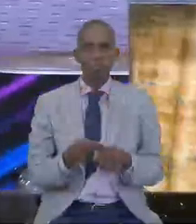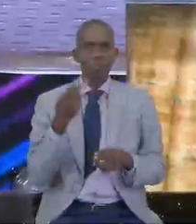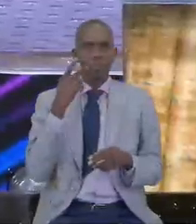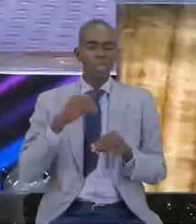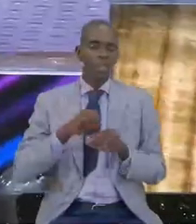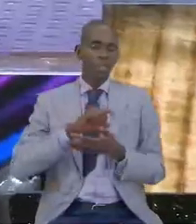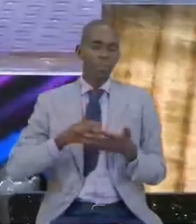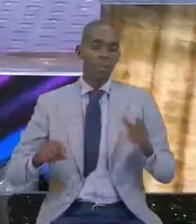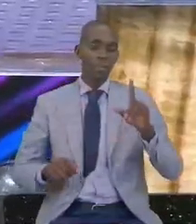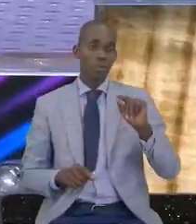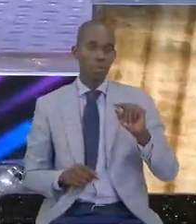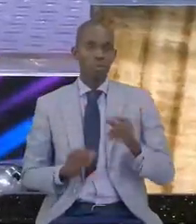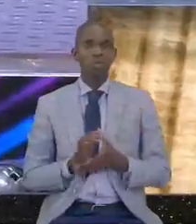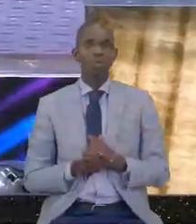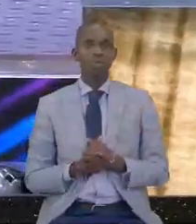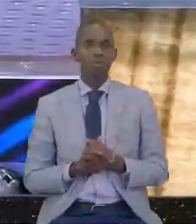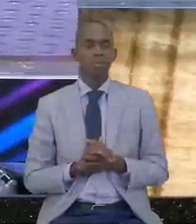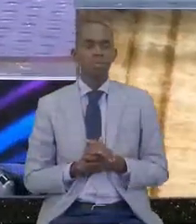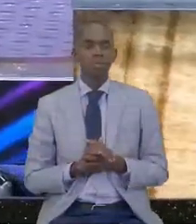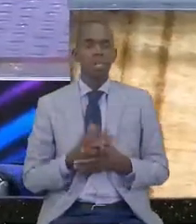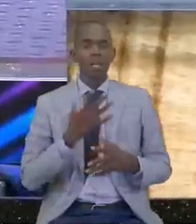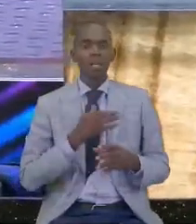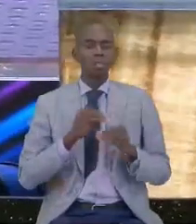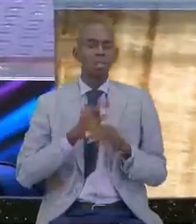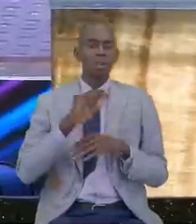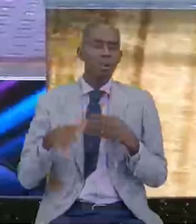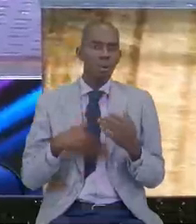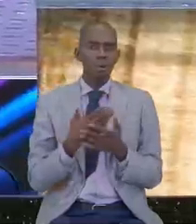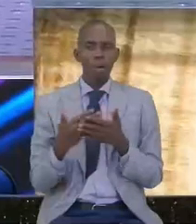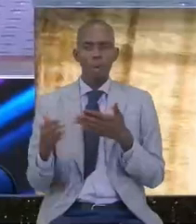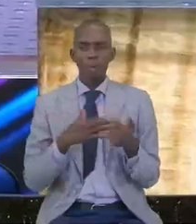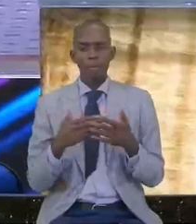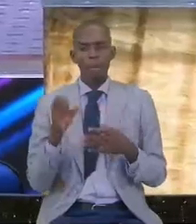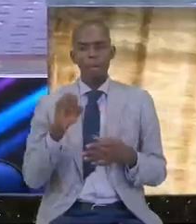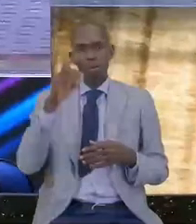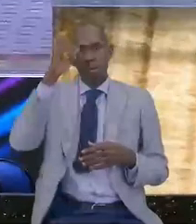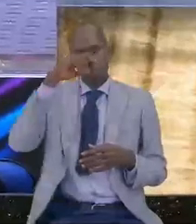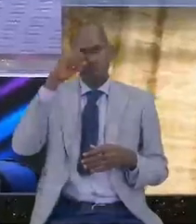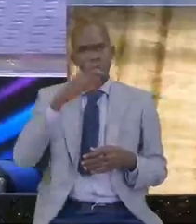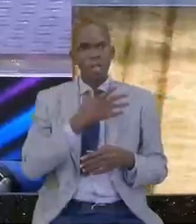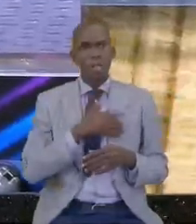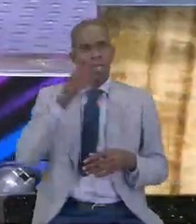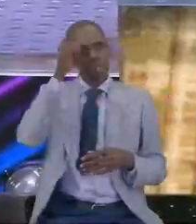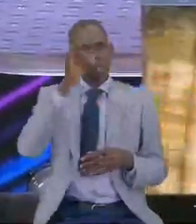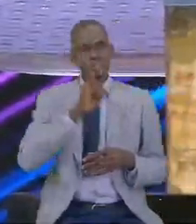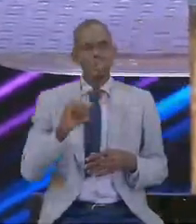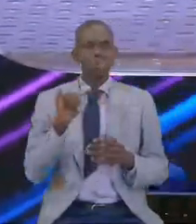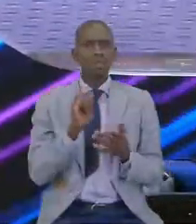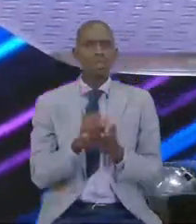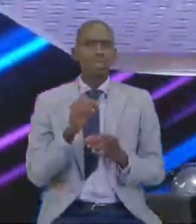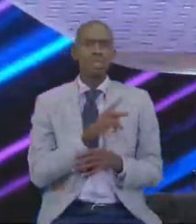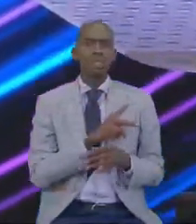Verset 20 dit, sur tous les objets qui réclamaient de la sagesse et de l'intelligence, et sur lesquels le roi